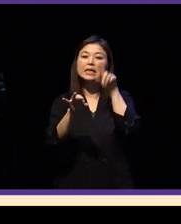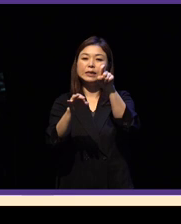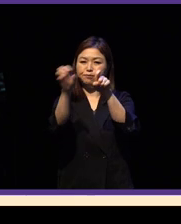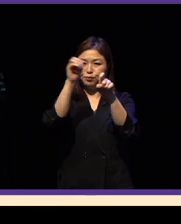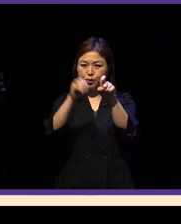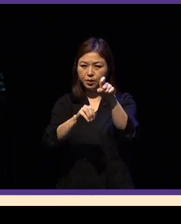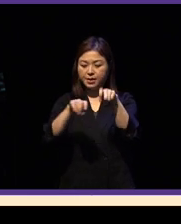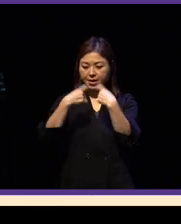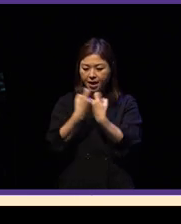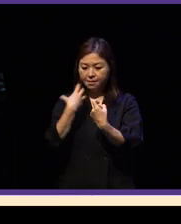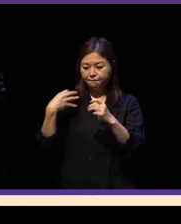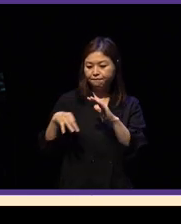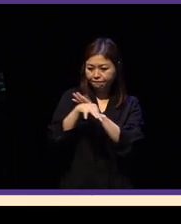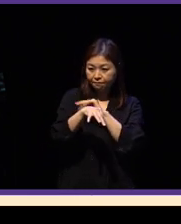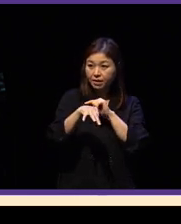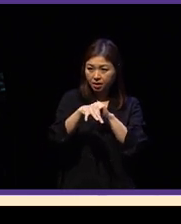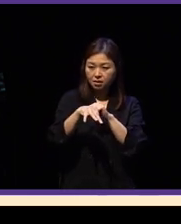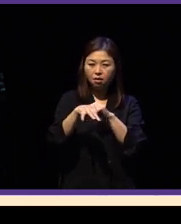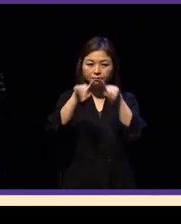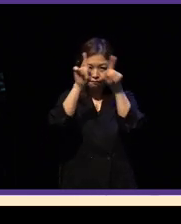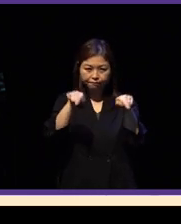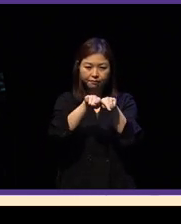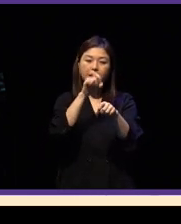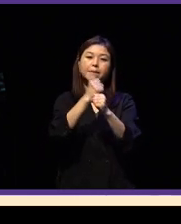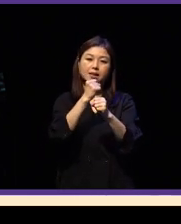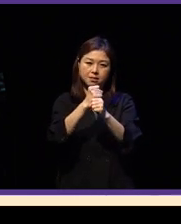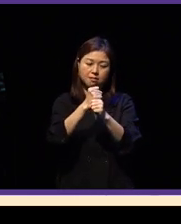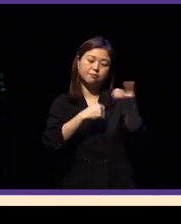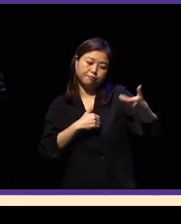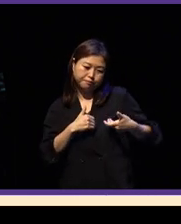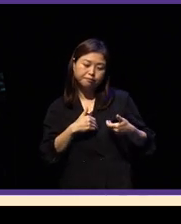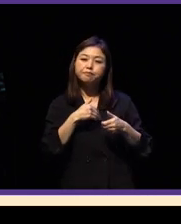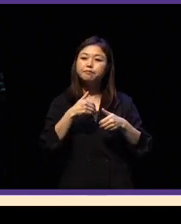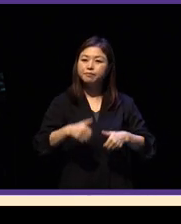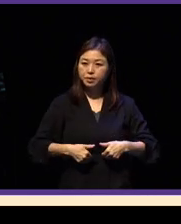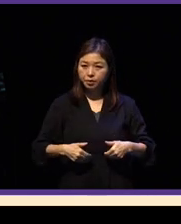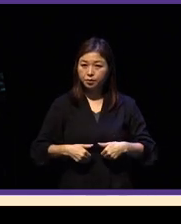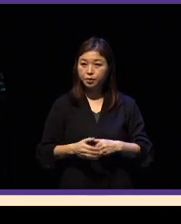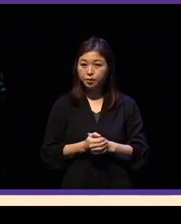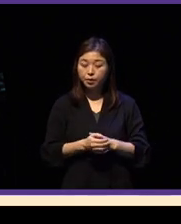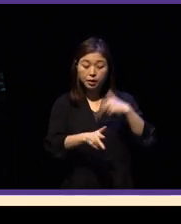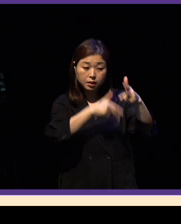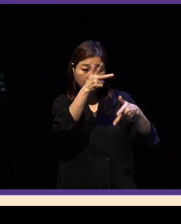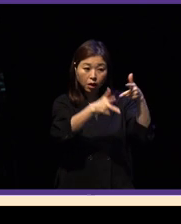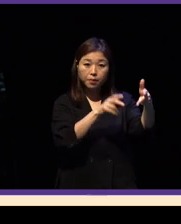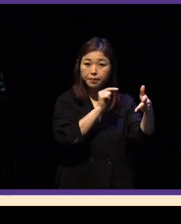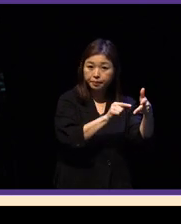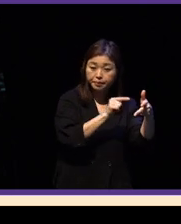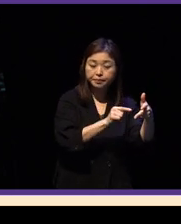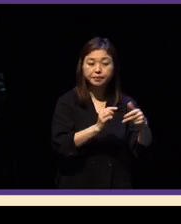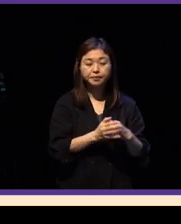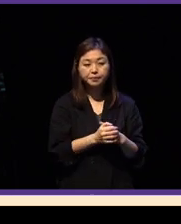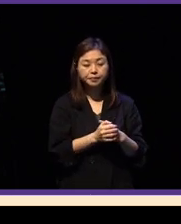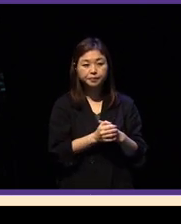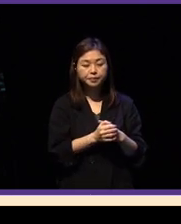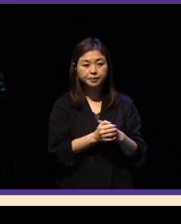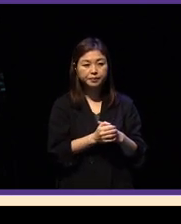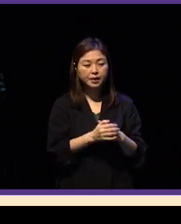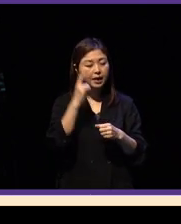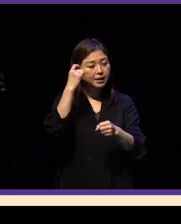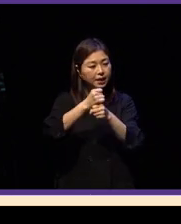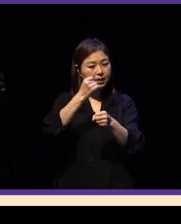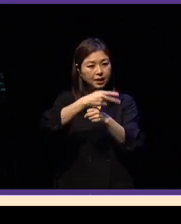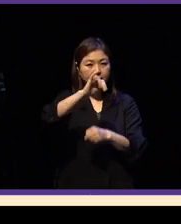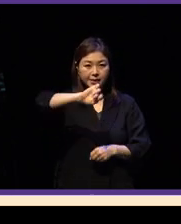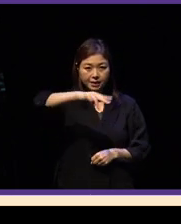자부담 편성해 주시기를 바랍니다. 그리고 본 사업들은 창작산실 올해